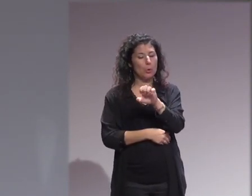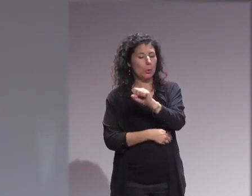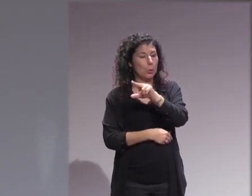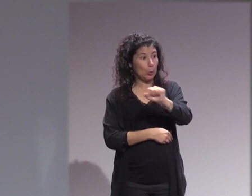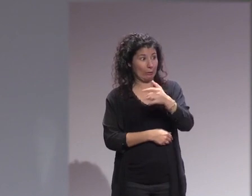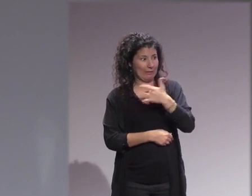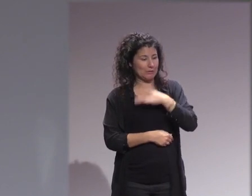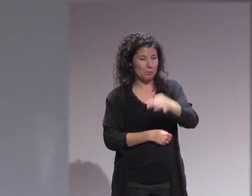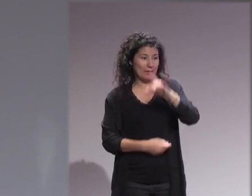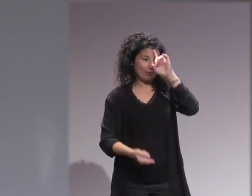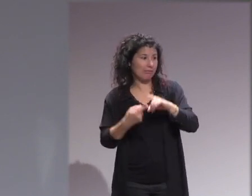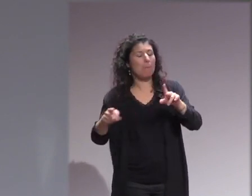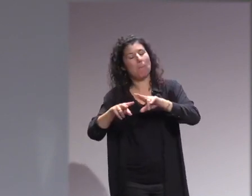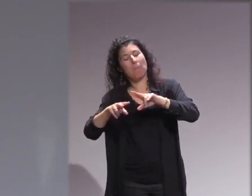transnationale.